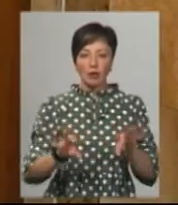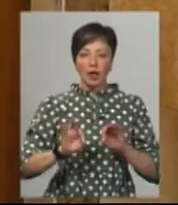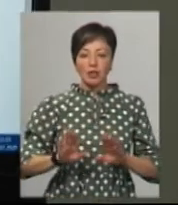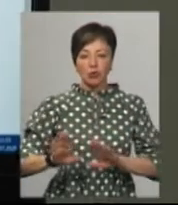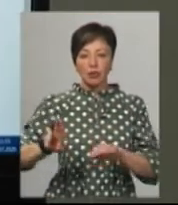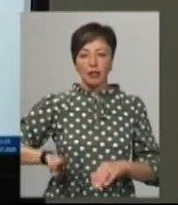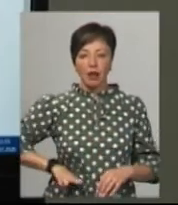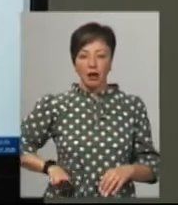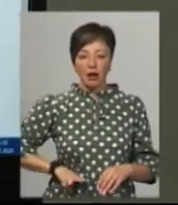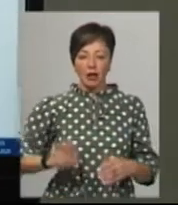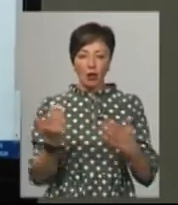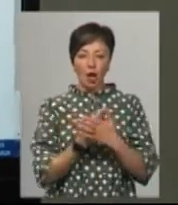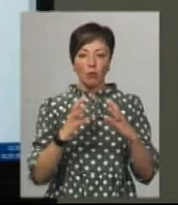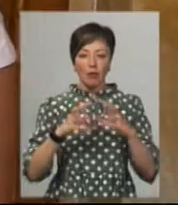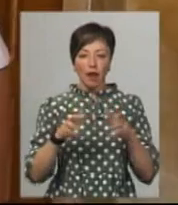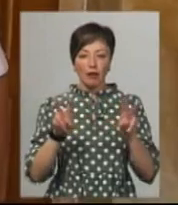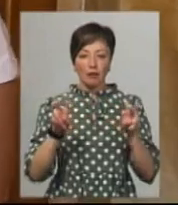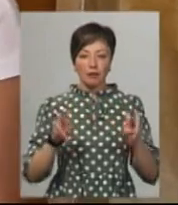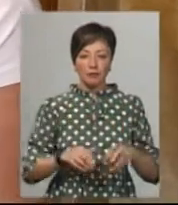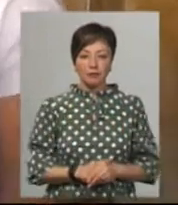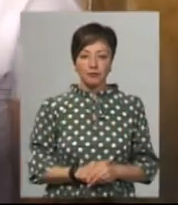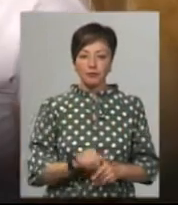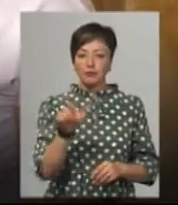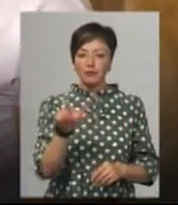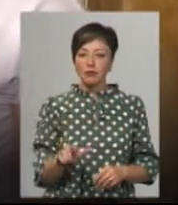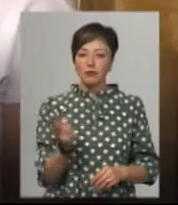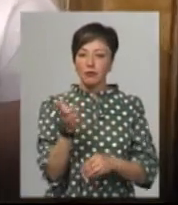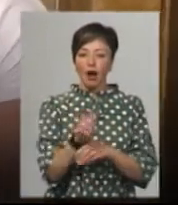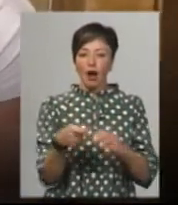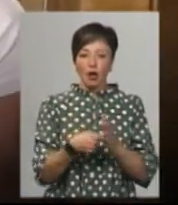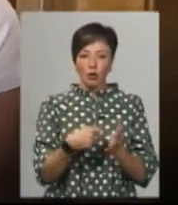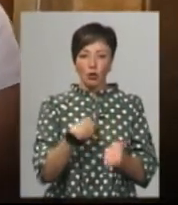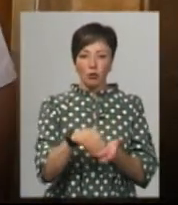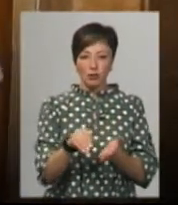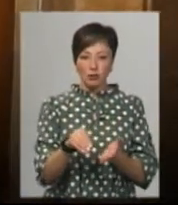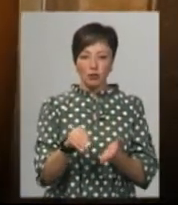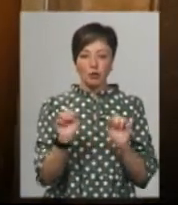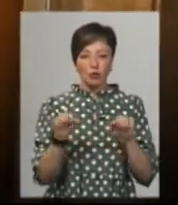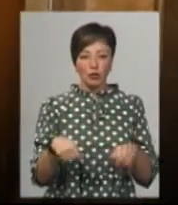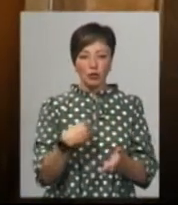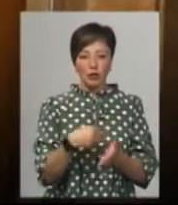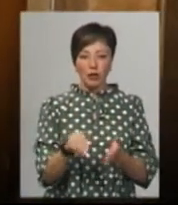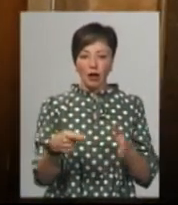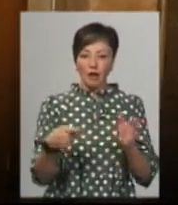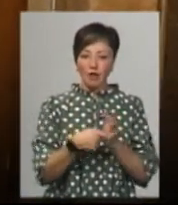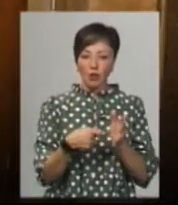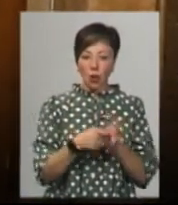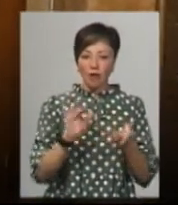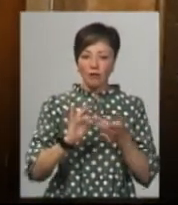з кінопоказу кінотеатру «Планета» Лідія Савчук. Людина підходить до каси, вона купує, людина може купити квиточок як і